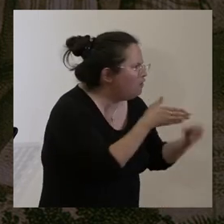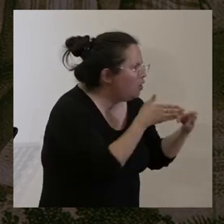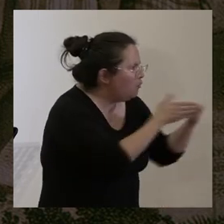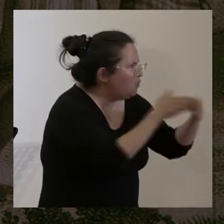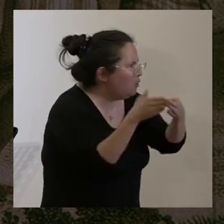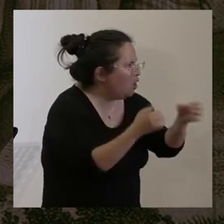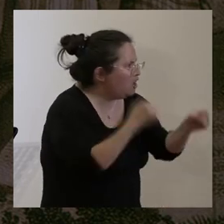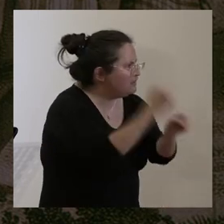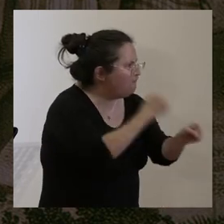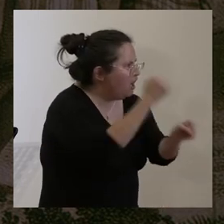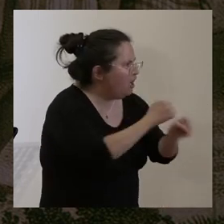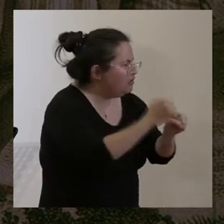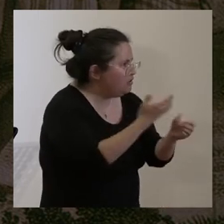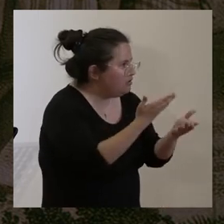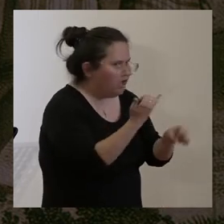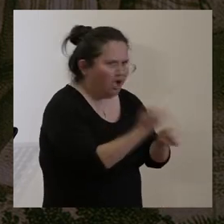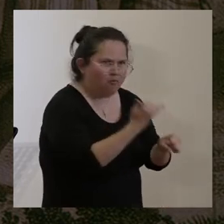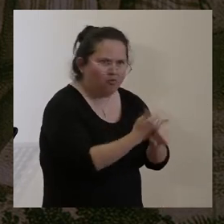pays.